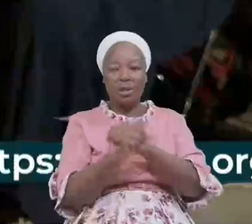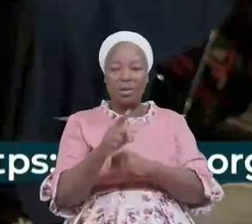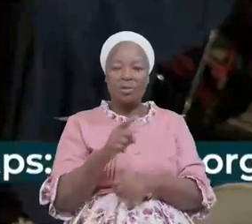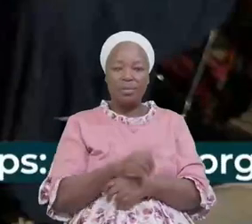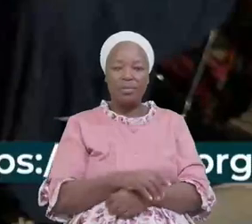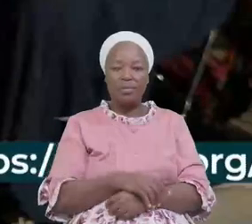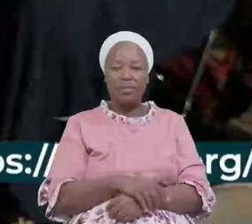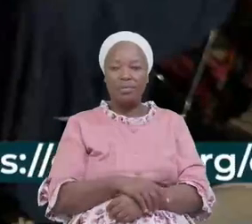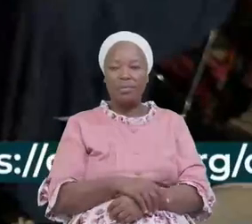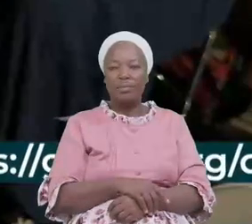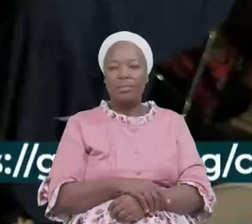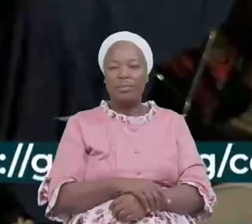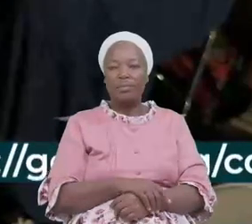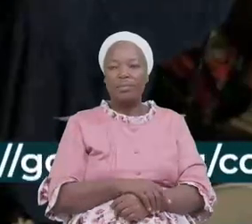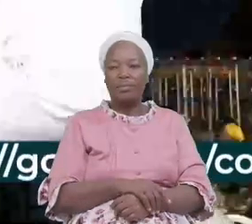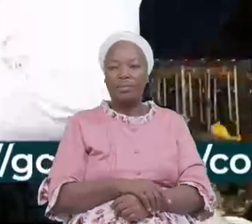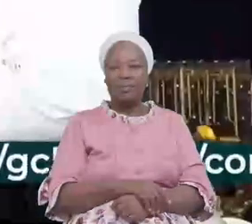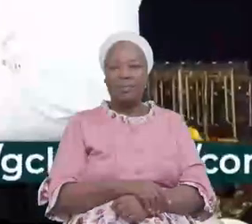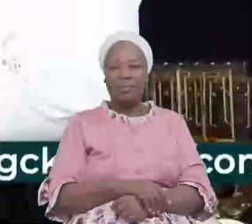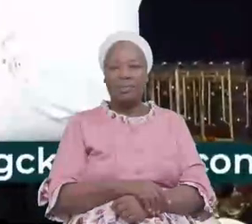donnez les informations demandées